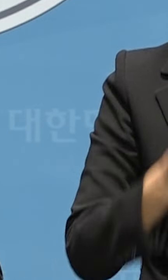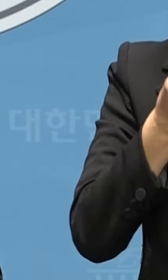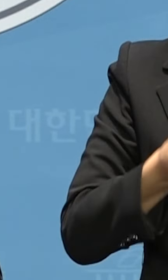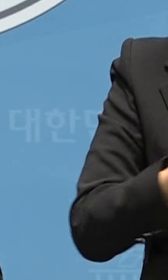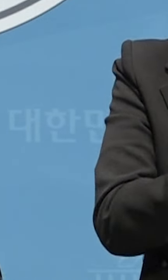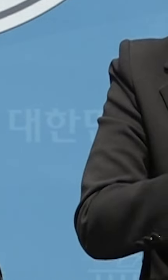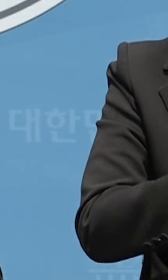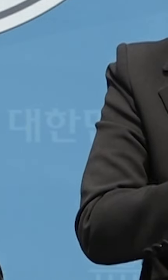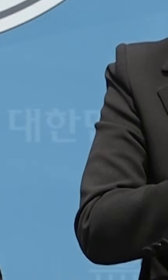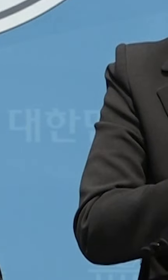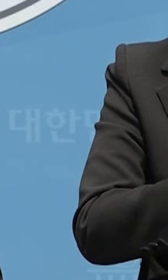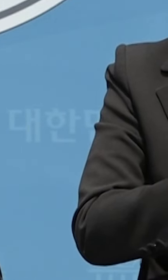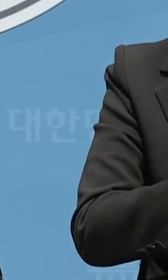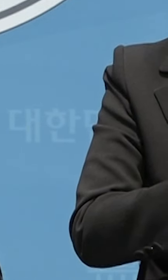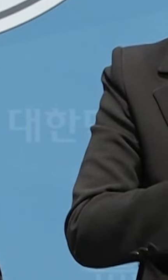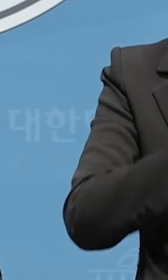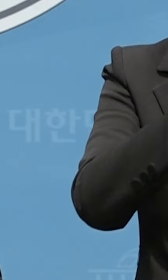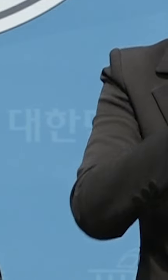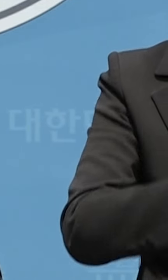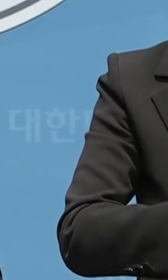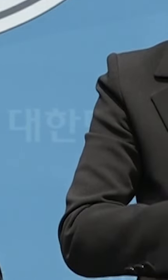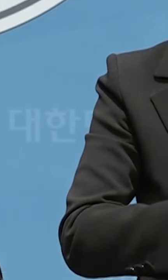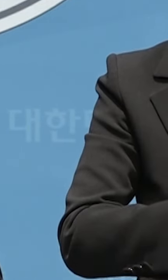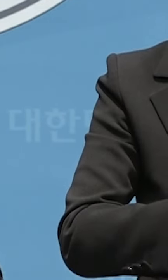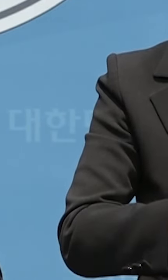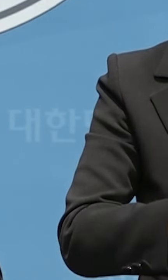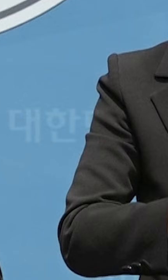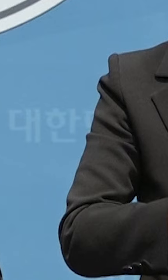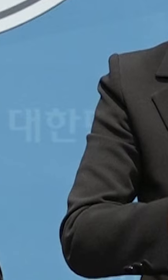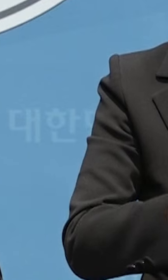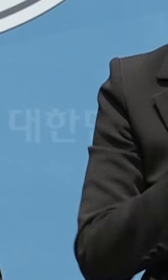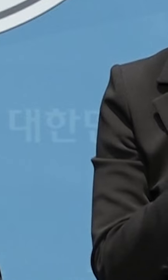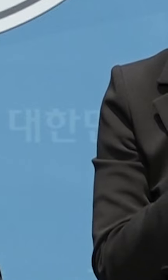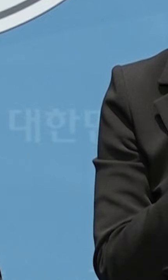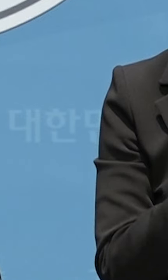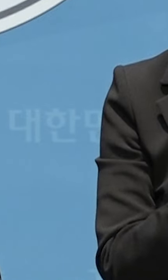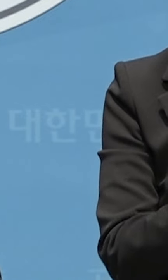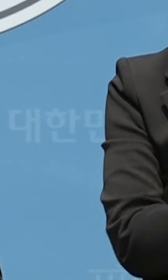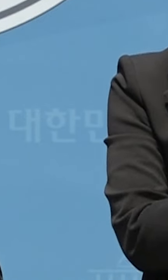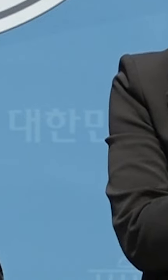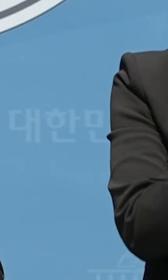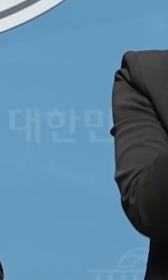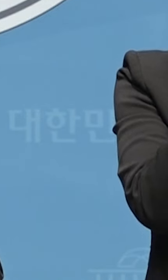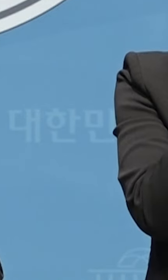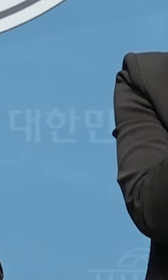뇌물수수권은 진술만 있습니다. 뇌물사건에 은밀하다는 특성이 있는데